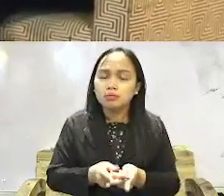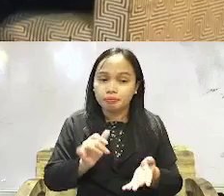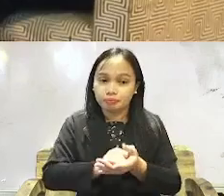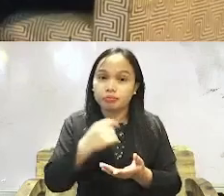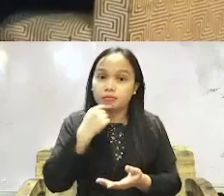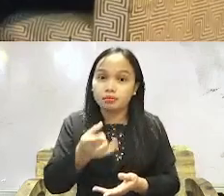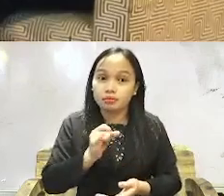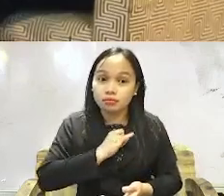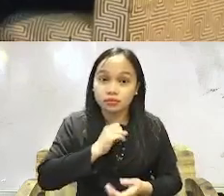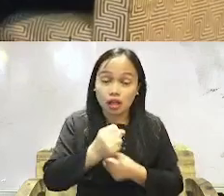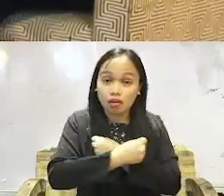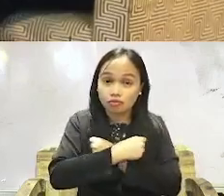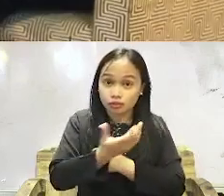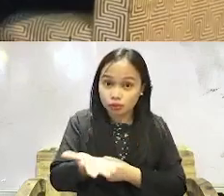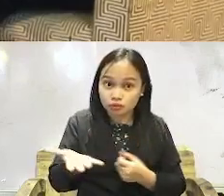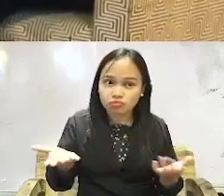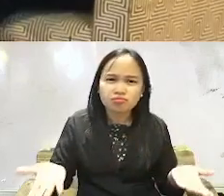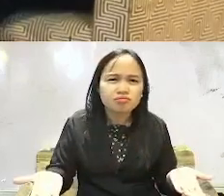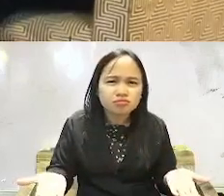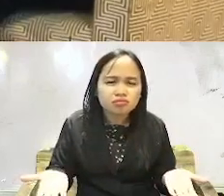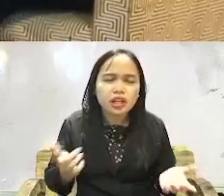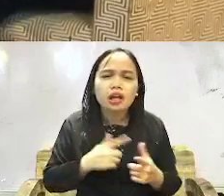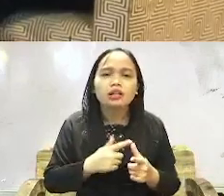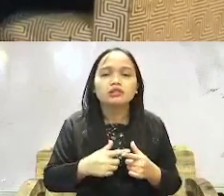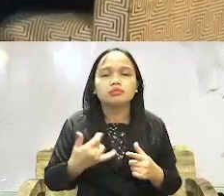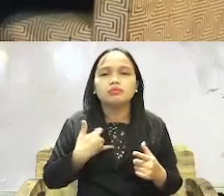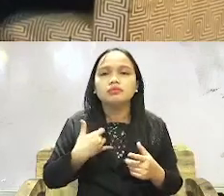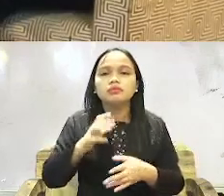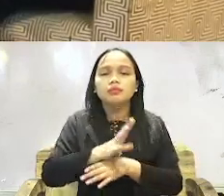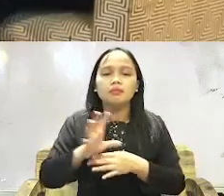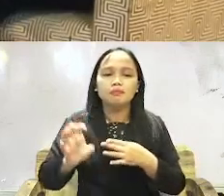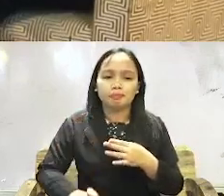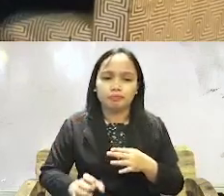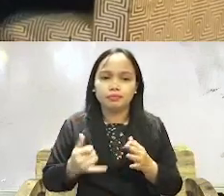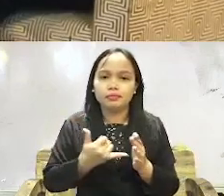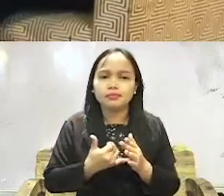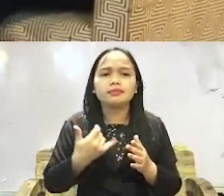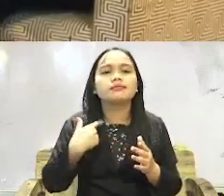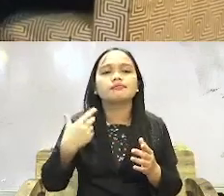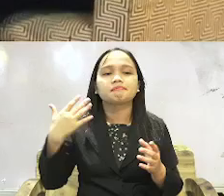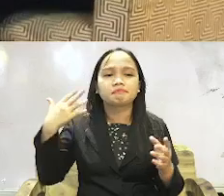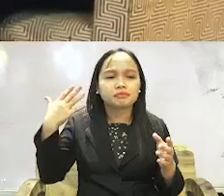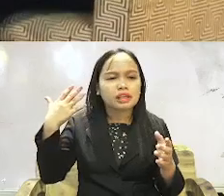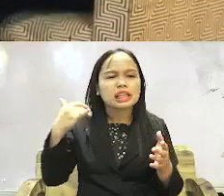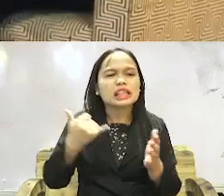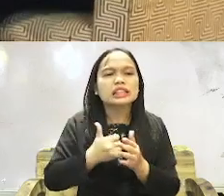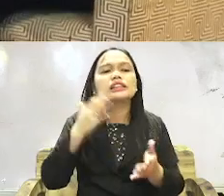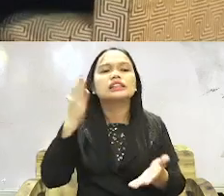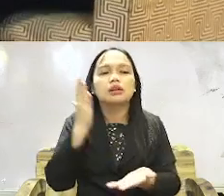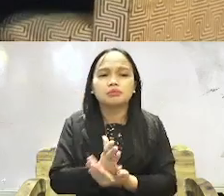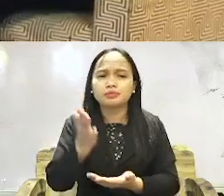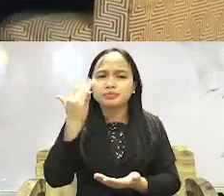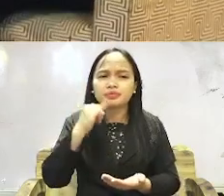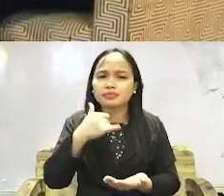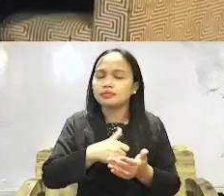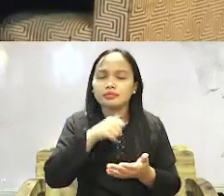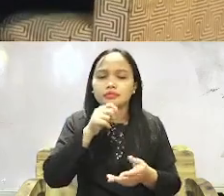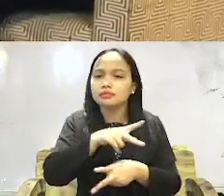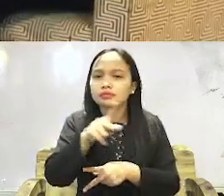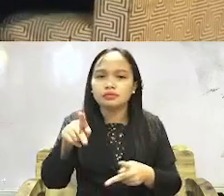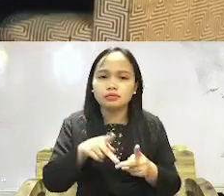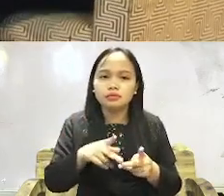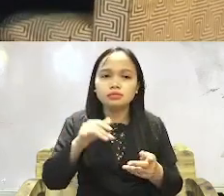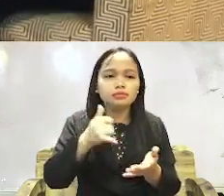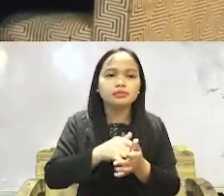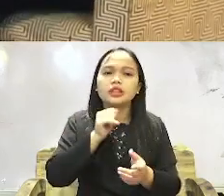ano nangyayari? You see? May hangganan. Nabubutol din eh. O, ibig sabihin, hindi perfect yun. Because it's